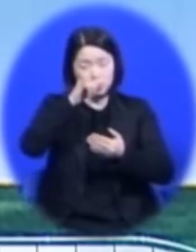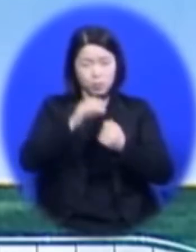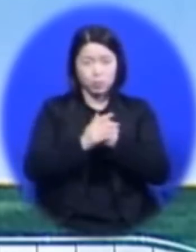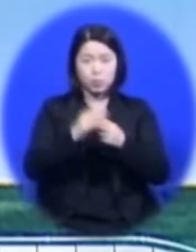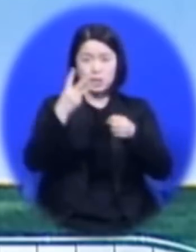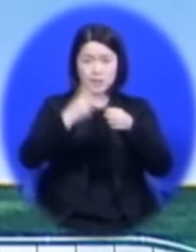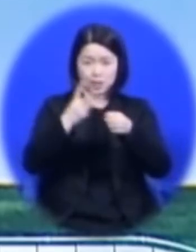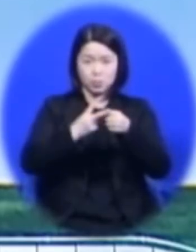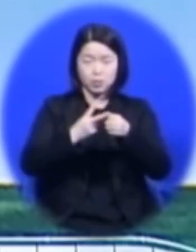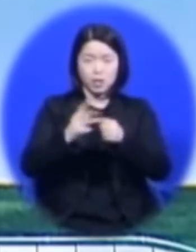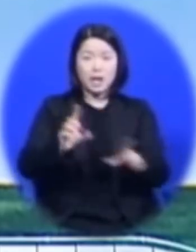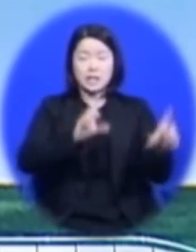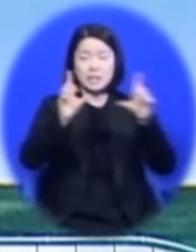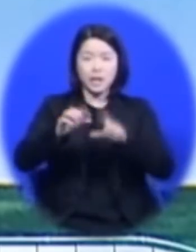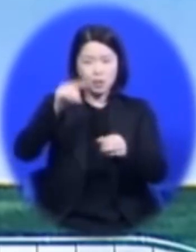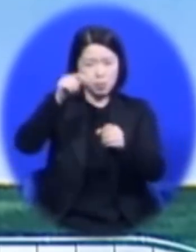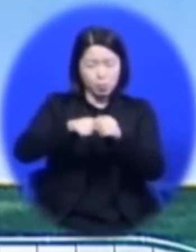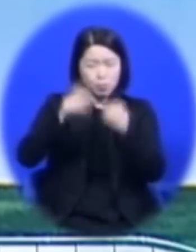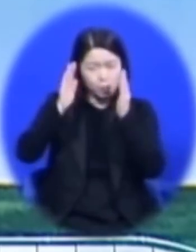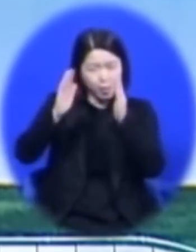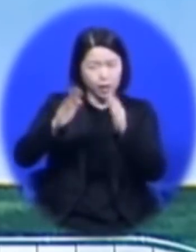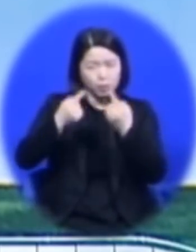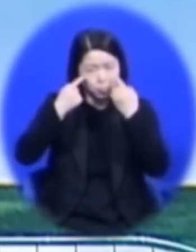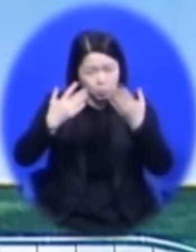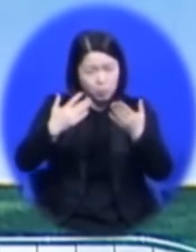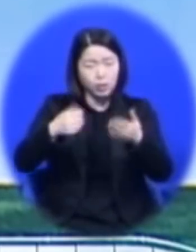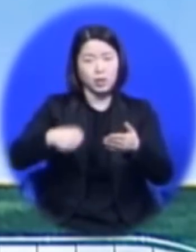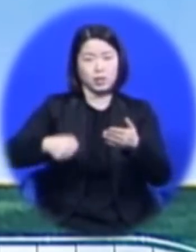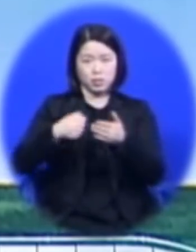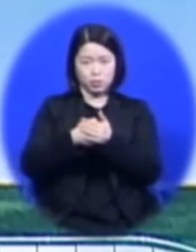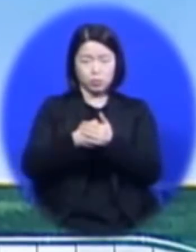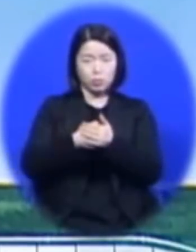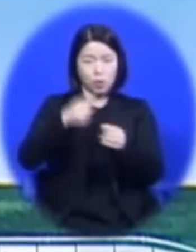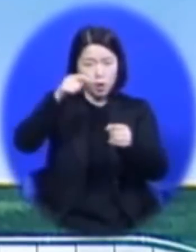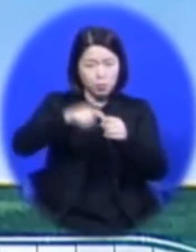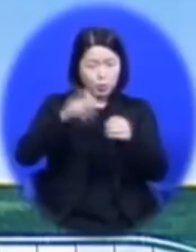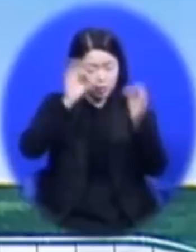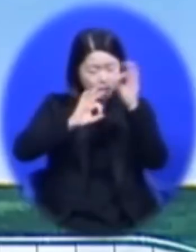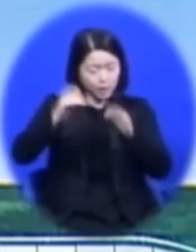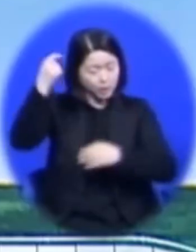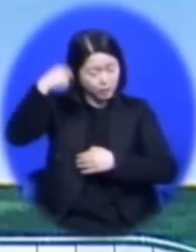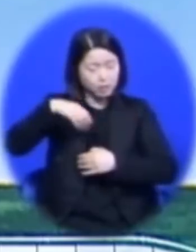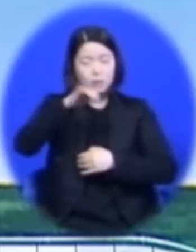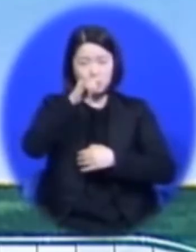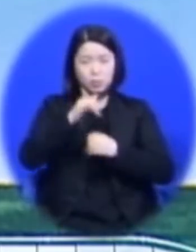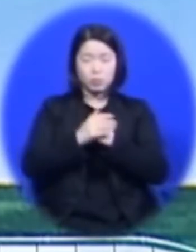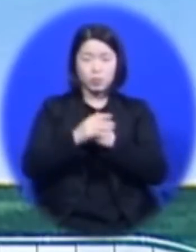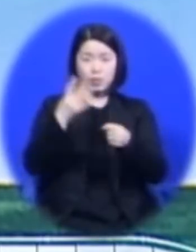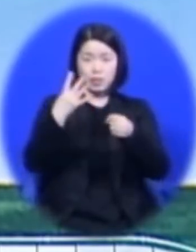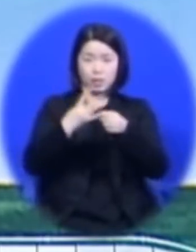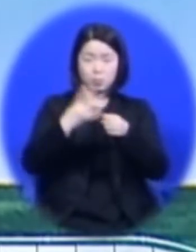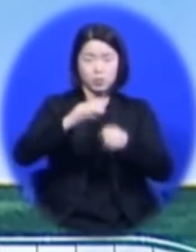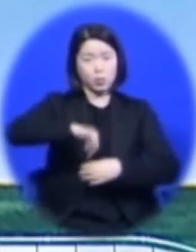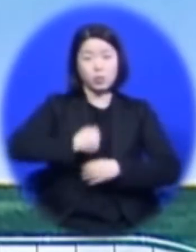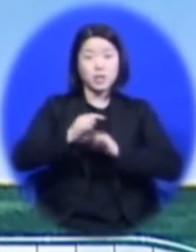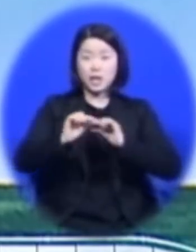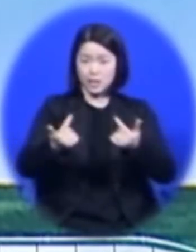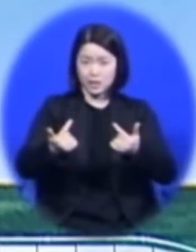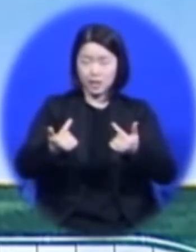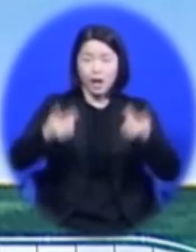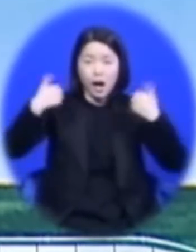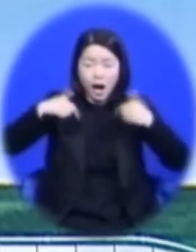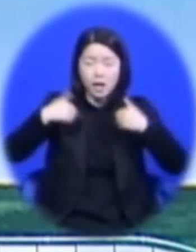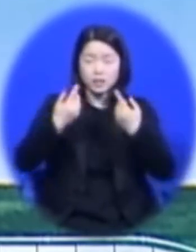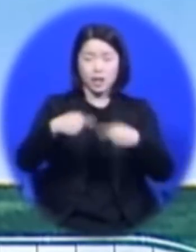세번째 삶의 목표와 방향이 분명 해지면서 목적을 찾았다는 느낌이 들었 네번째 혼자가 아니다 늘